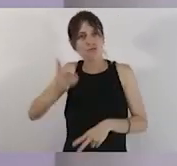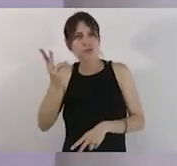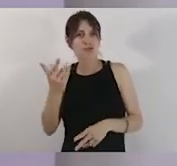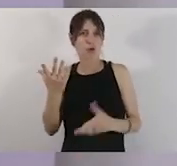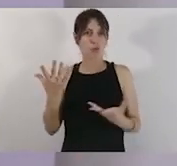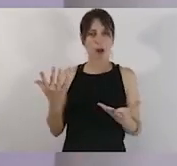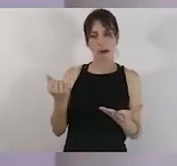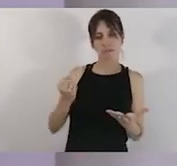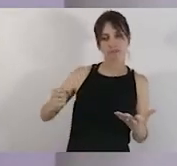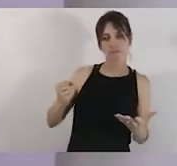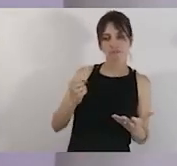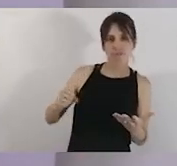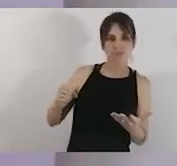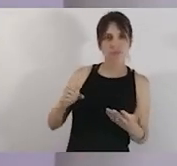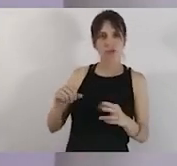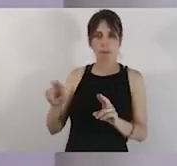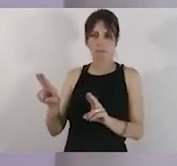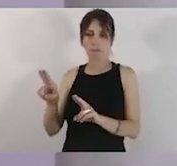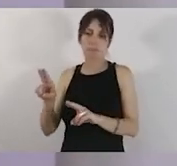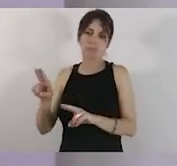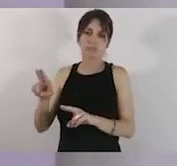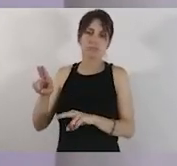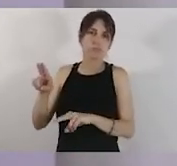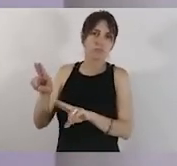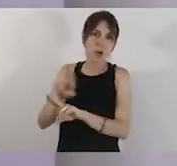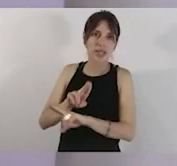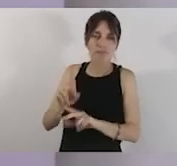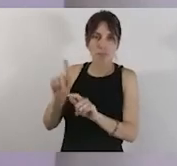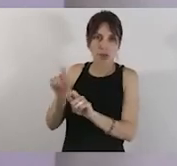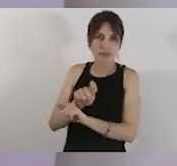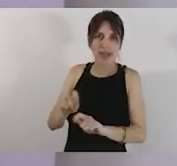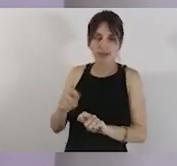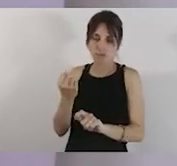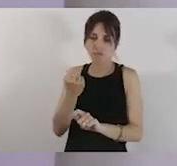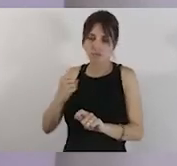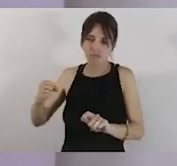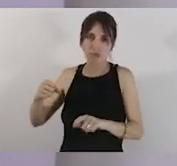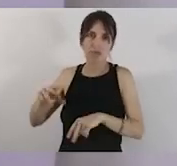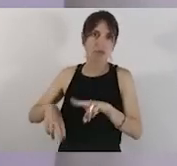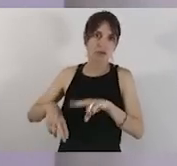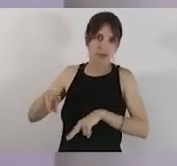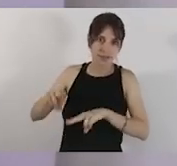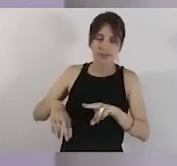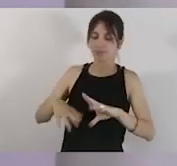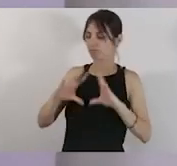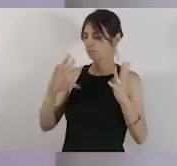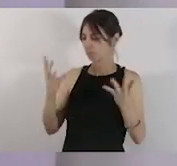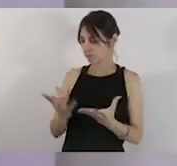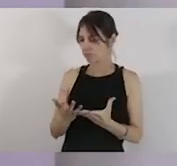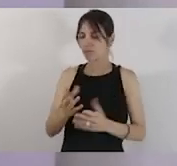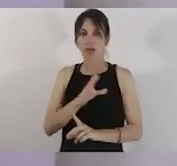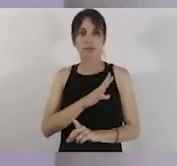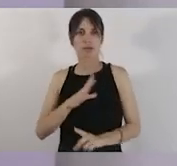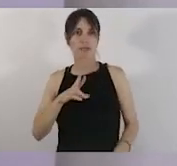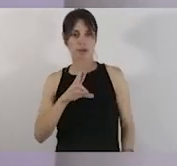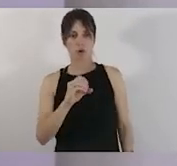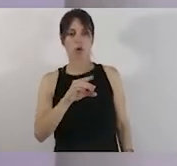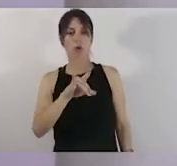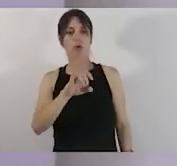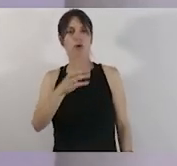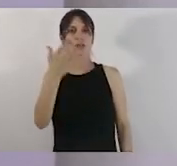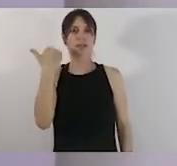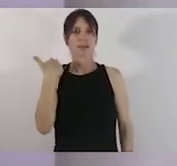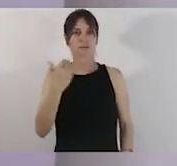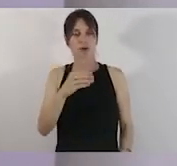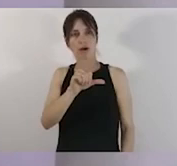Donc effectivement, mais ça peut déraper vers plus ensuite. On s'en aperçoit sur des jeunes de 20-25 ans. On l'avait rappelé avec Madame Roche lors d'une AG du CIQ